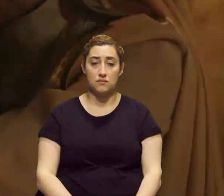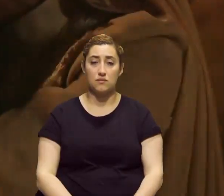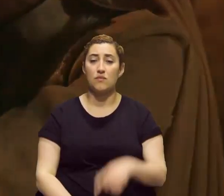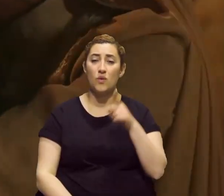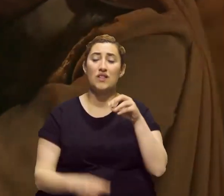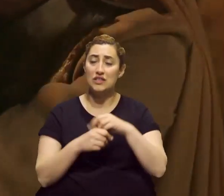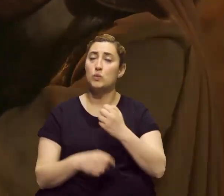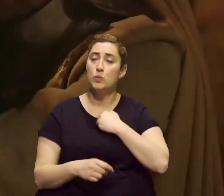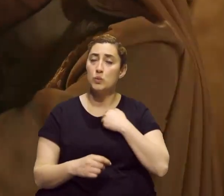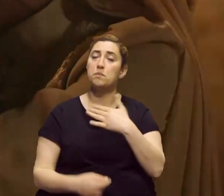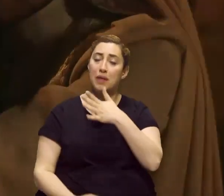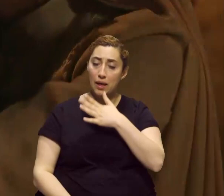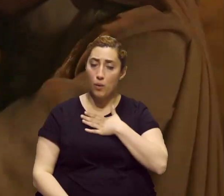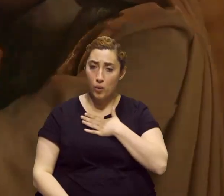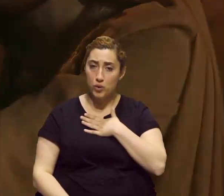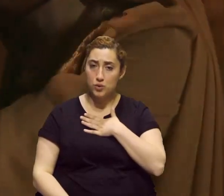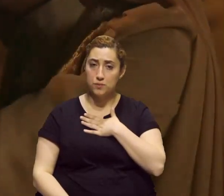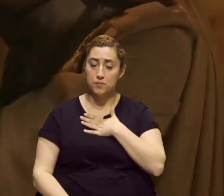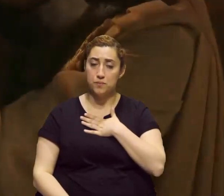Onun için üzüldüğünü biliyorum.